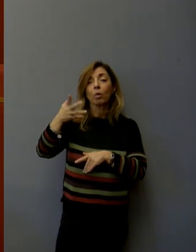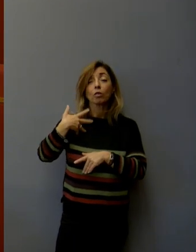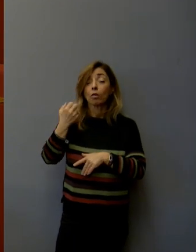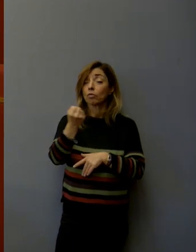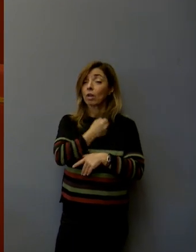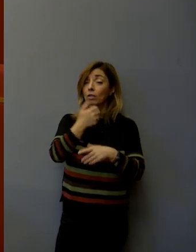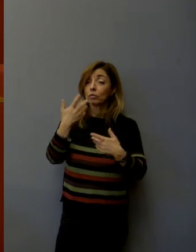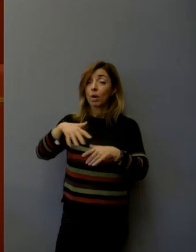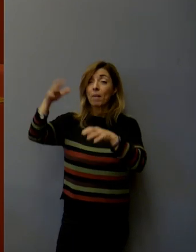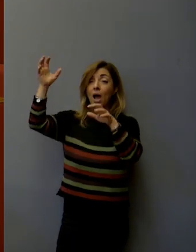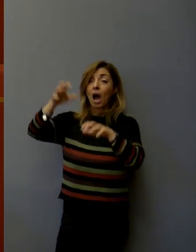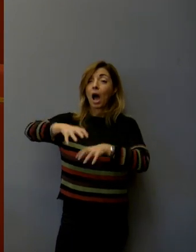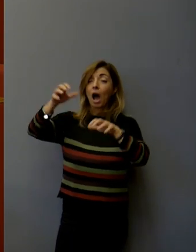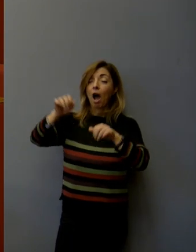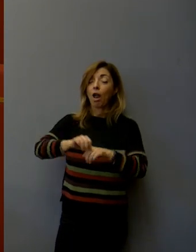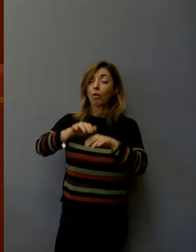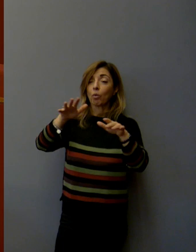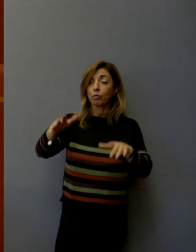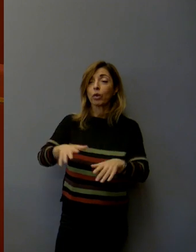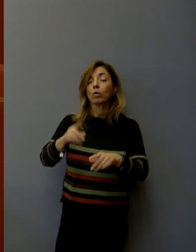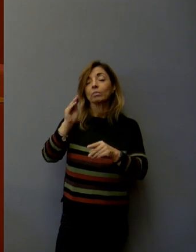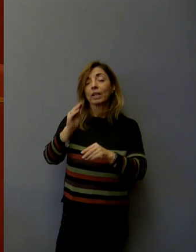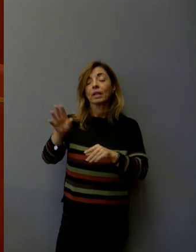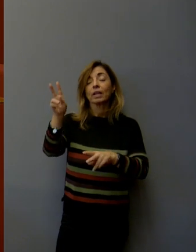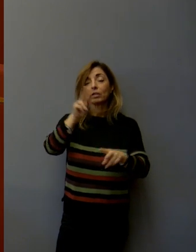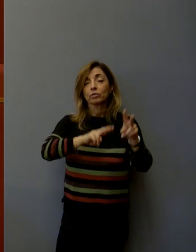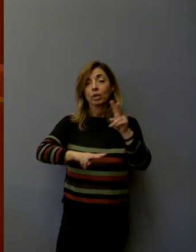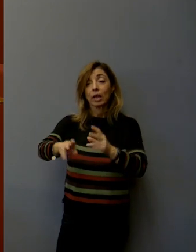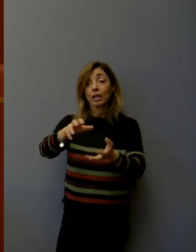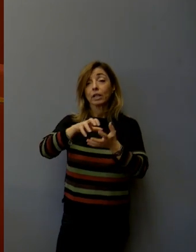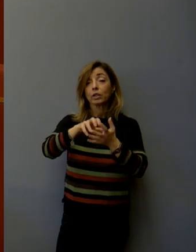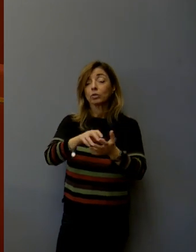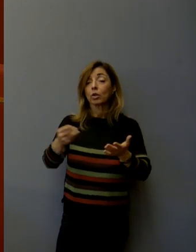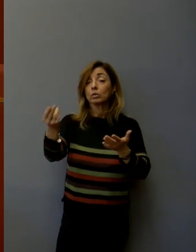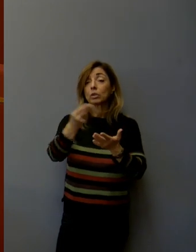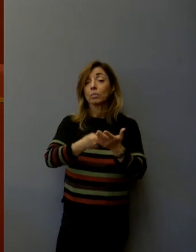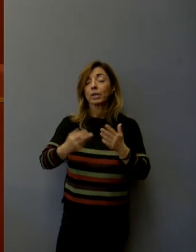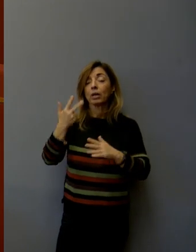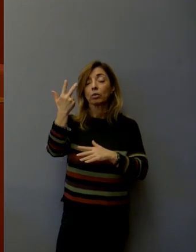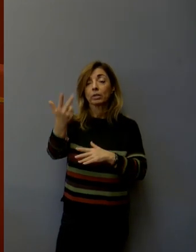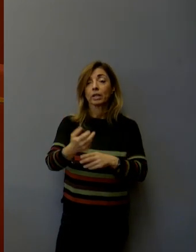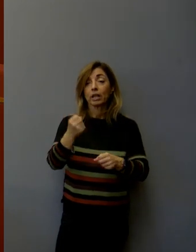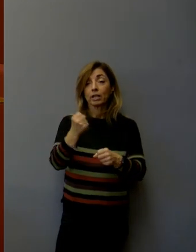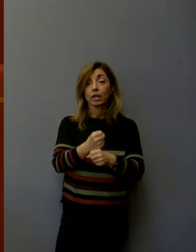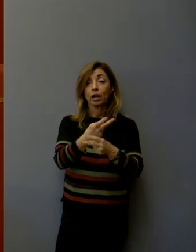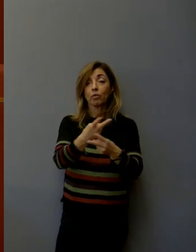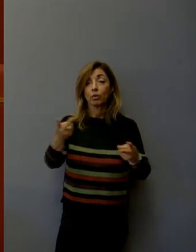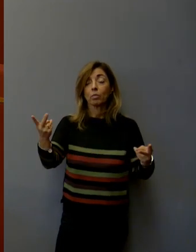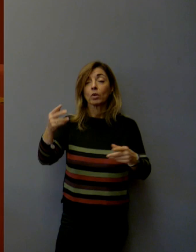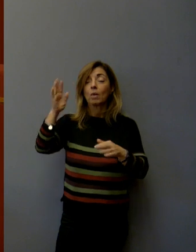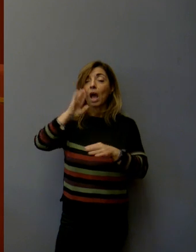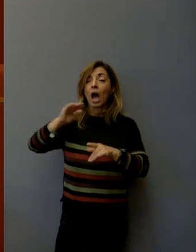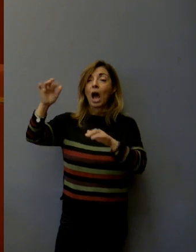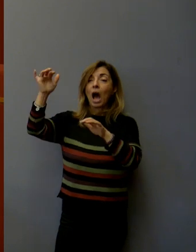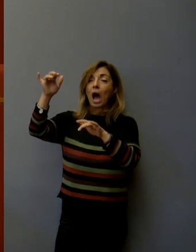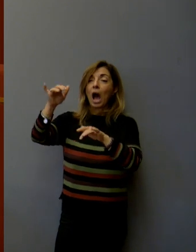impegnano che vengono individuate delle risorse nell'ambito del Piano generale dei lavori pubblici necessarie per progettare realizzare un sistema di captazione delle acque con la progettazione di